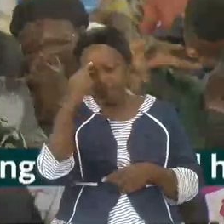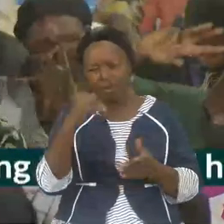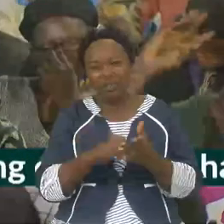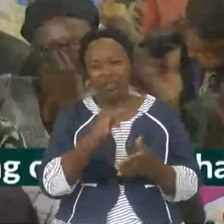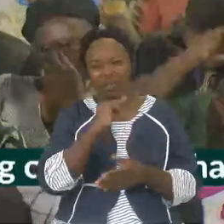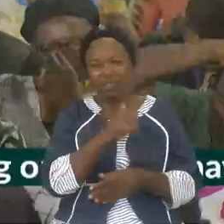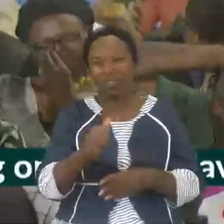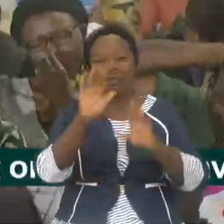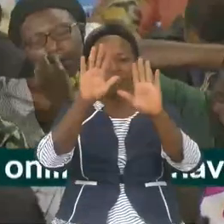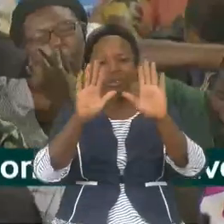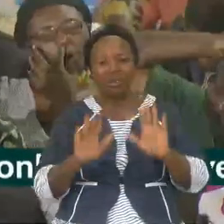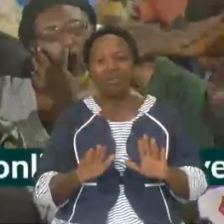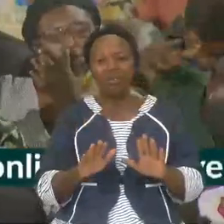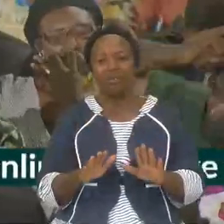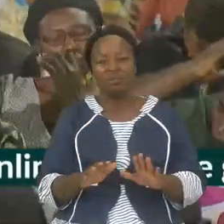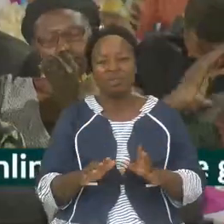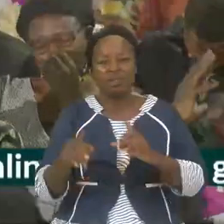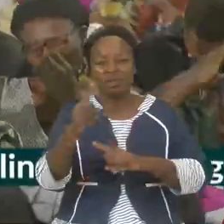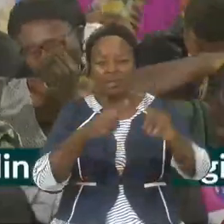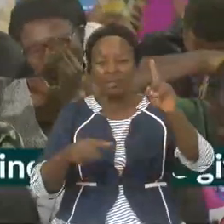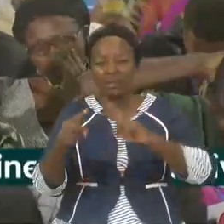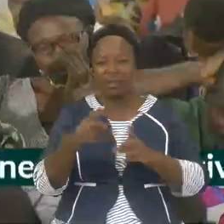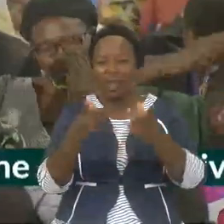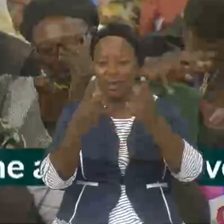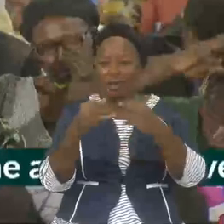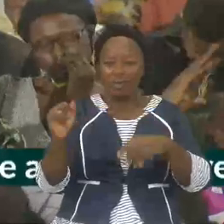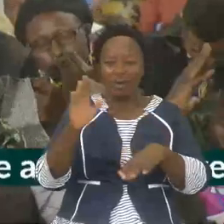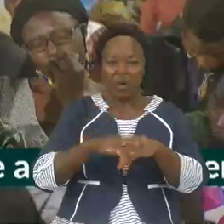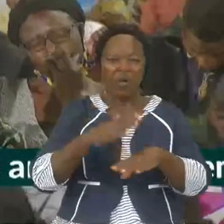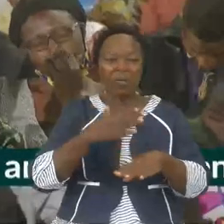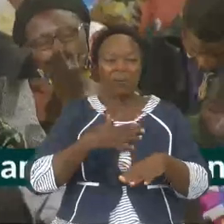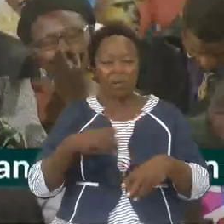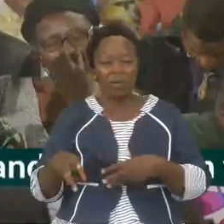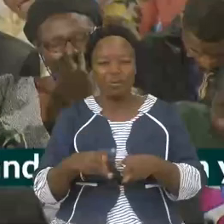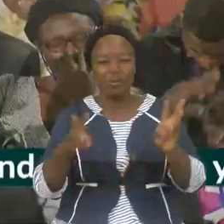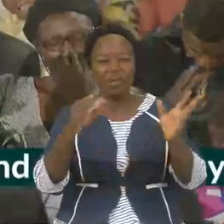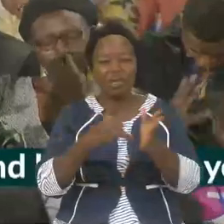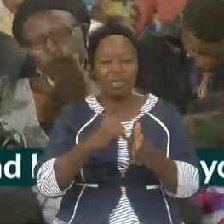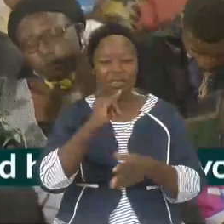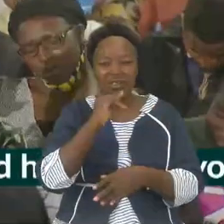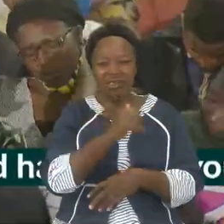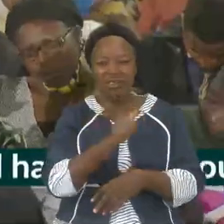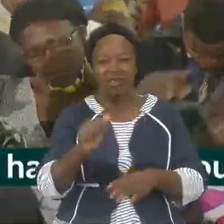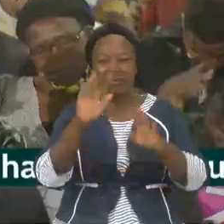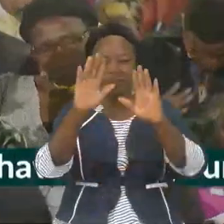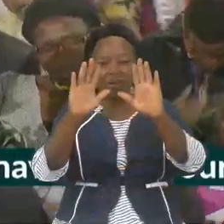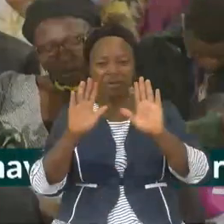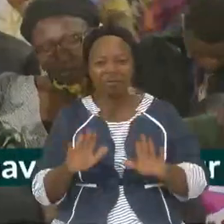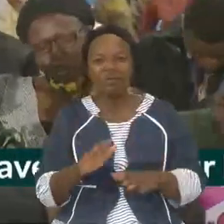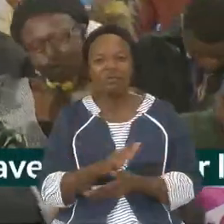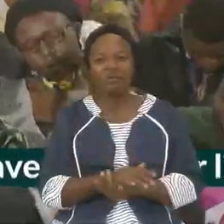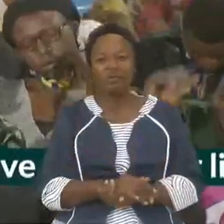C'est un miracle qui vous attend. Un miracle viendra sur moi. Le miracle